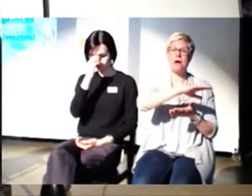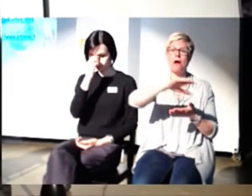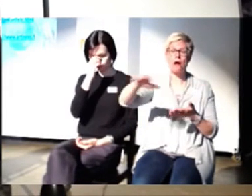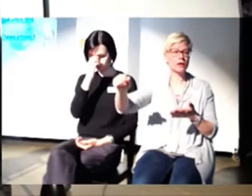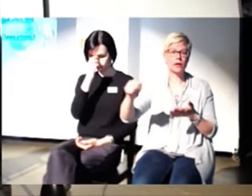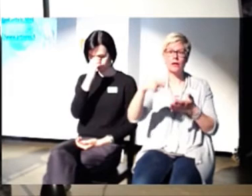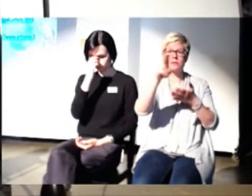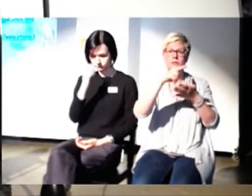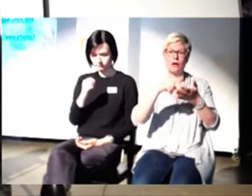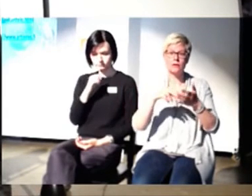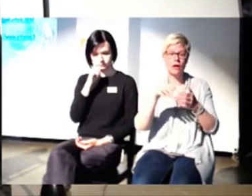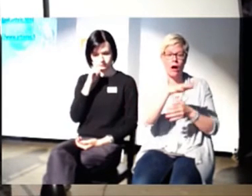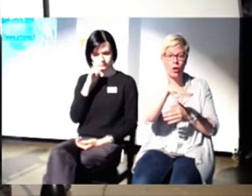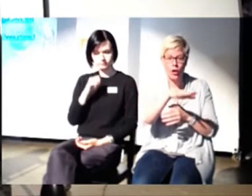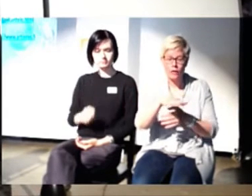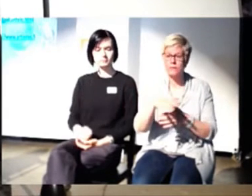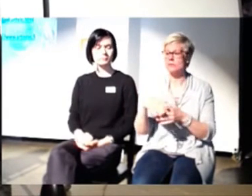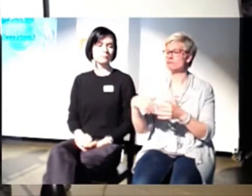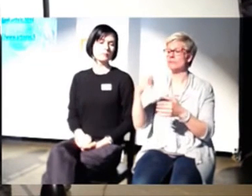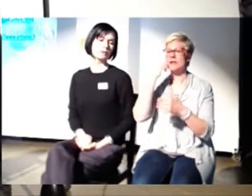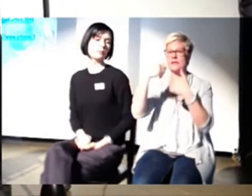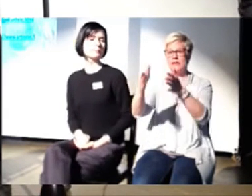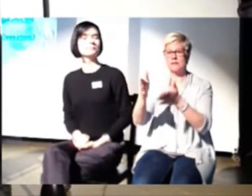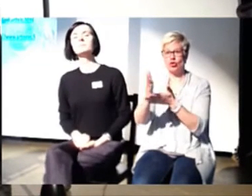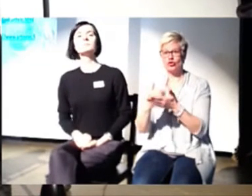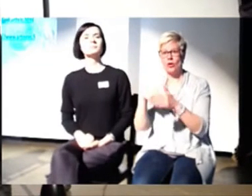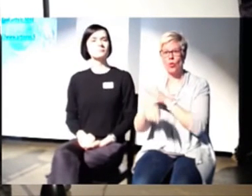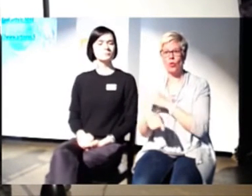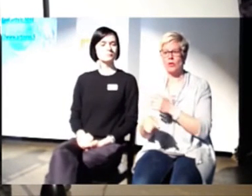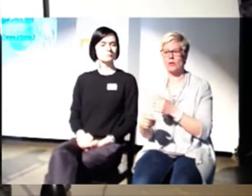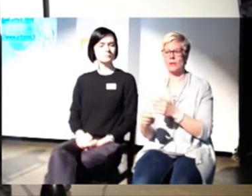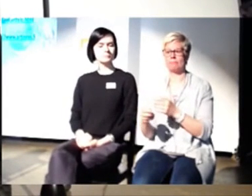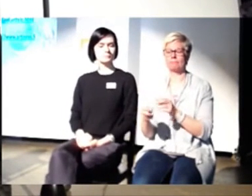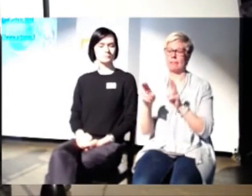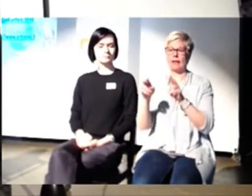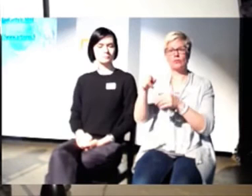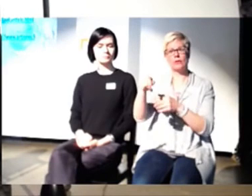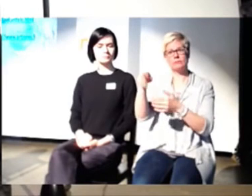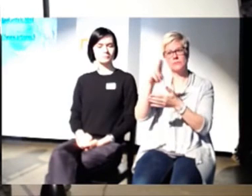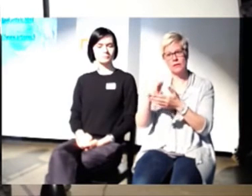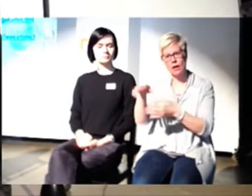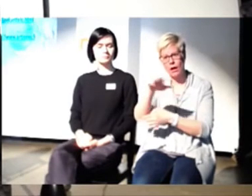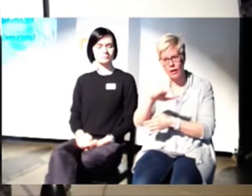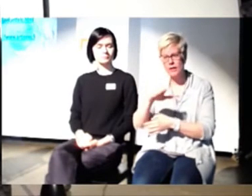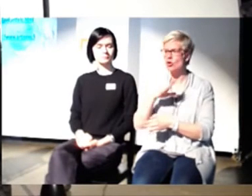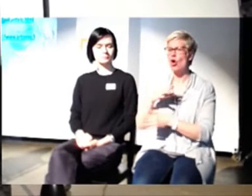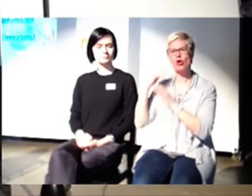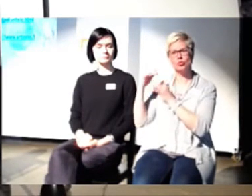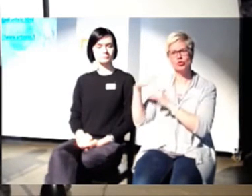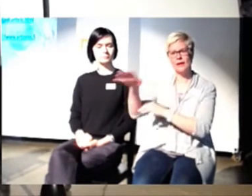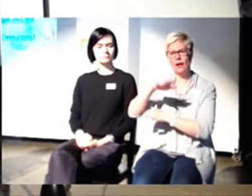voi nostaa esiin tiettyjä taiteenaloja, että onko musiikin alan residenssejä.